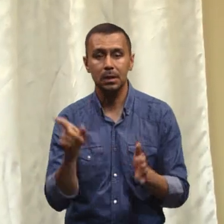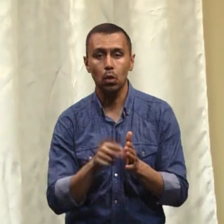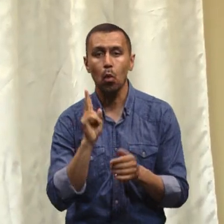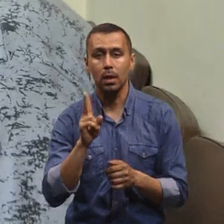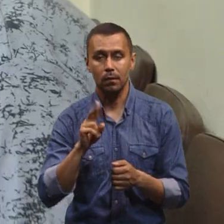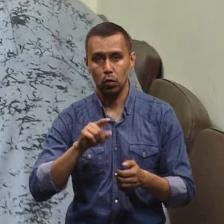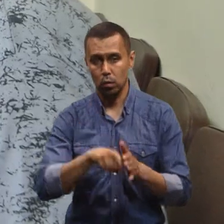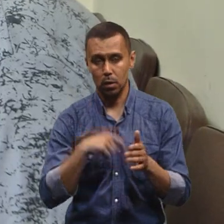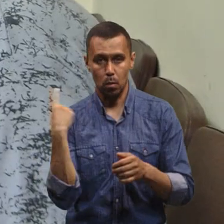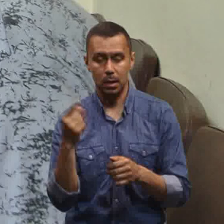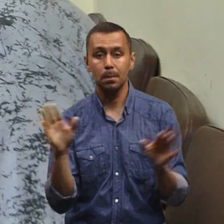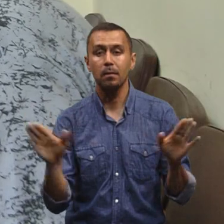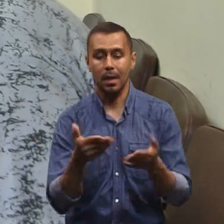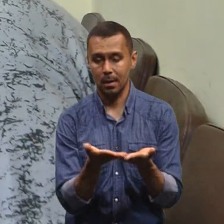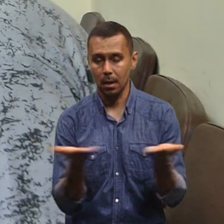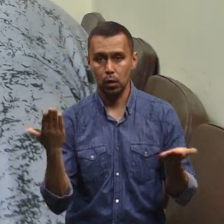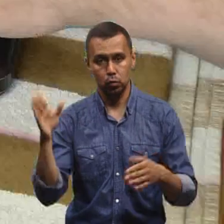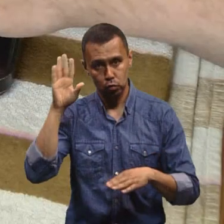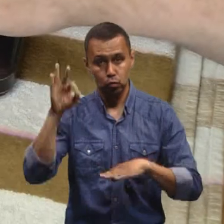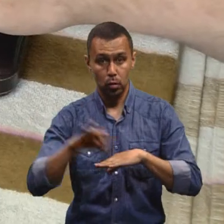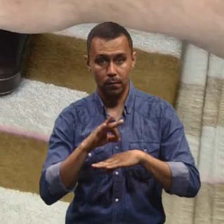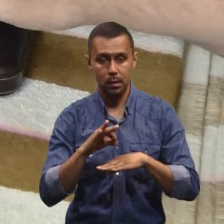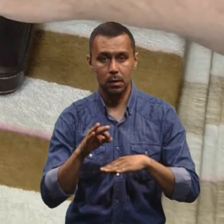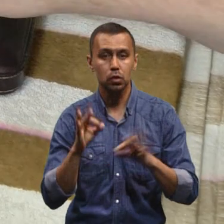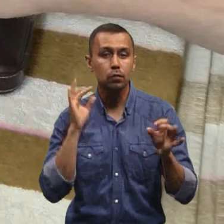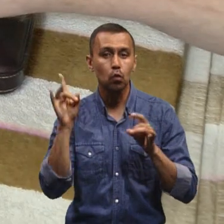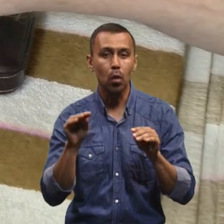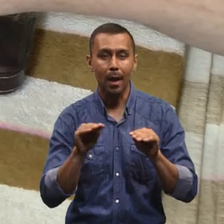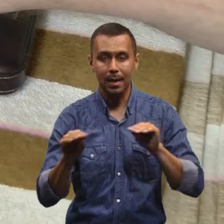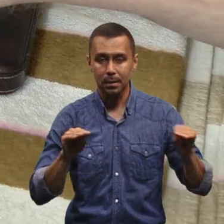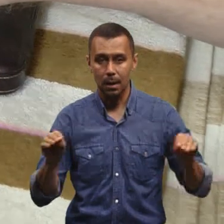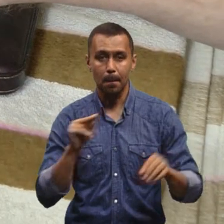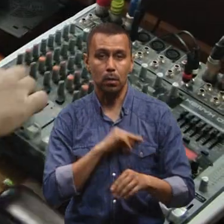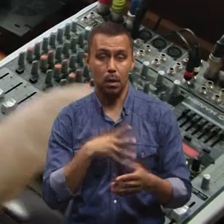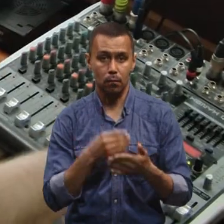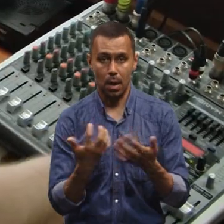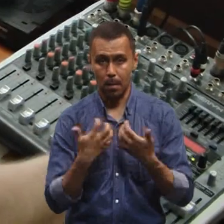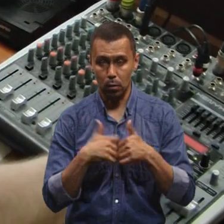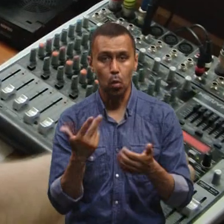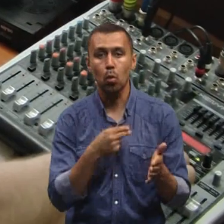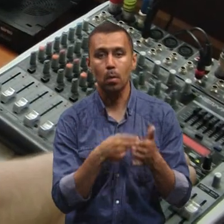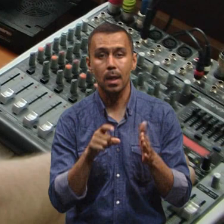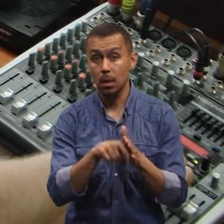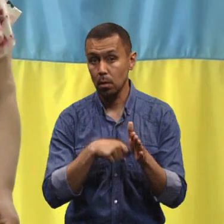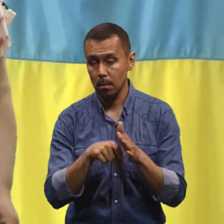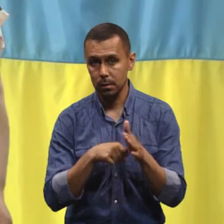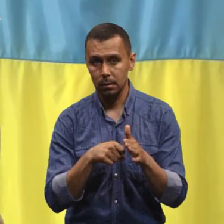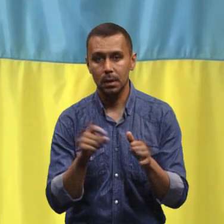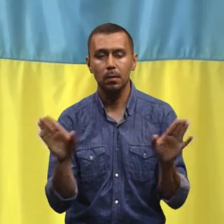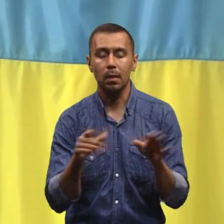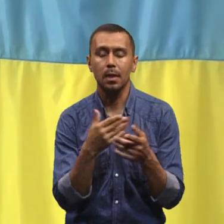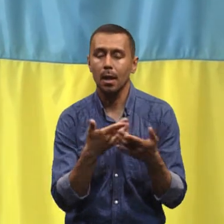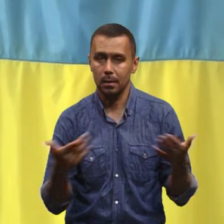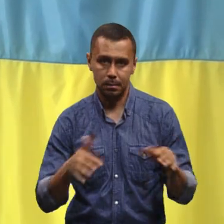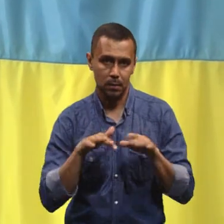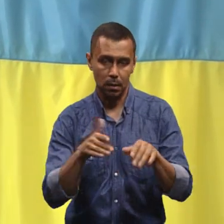Костянтинівки Донецької області співає на сцені, її чоловік В'ячеслав – звукорежисер. Працюють, каже Євгенія, на власній апаратурі, яку купили на Донбасі, де співали на різних